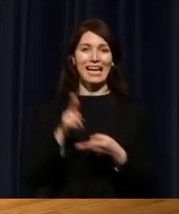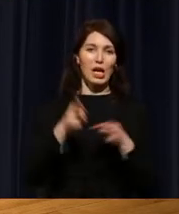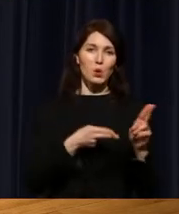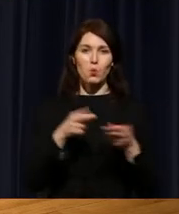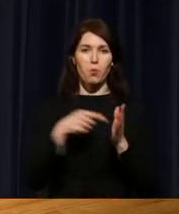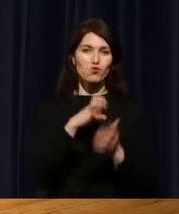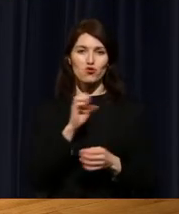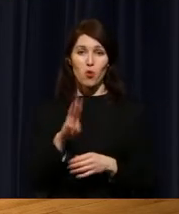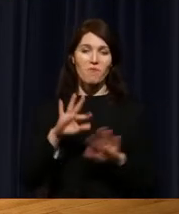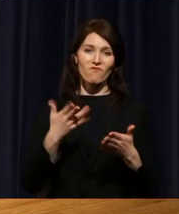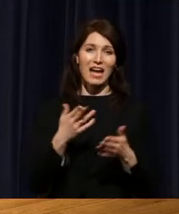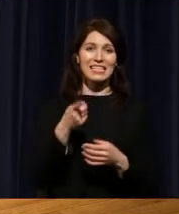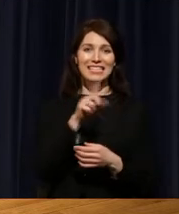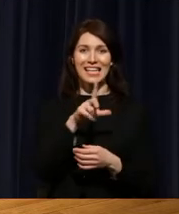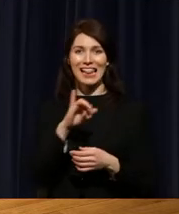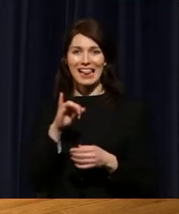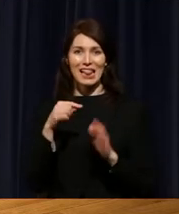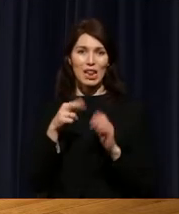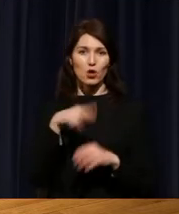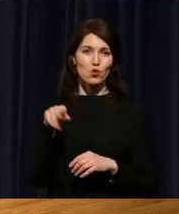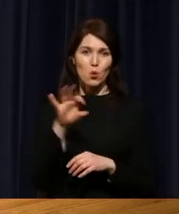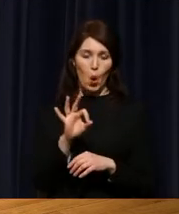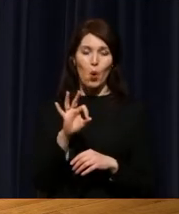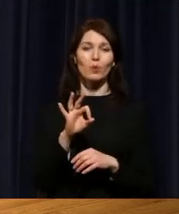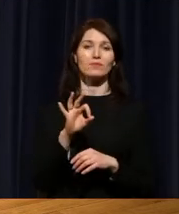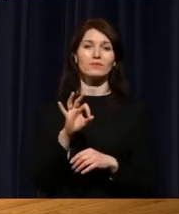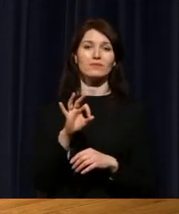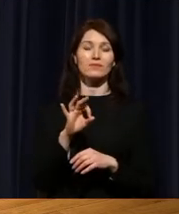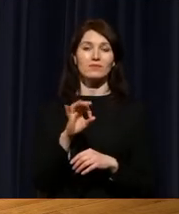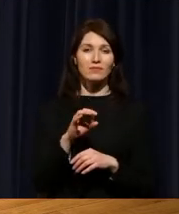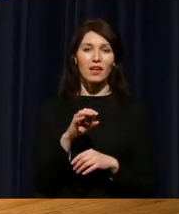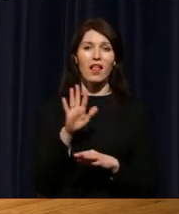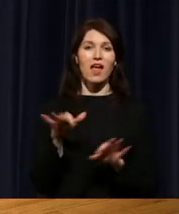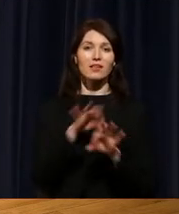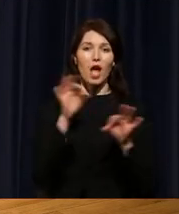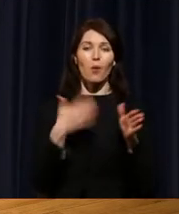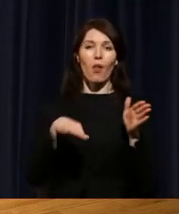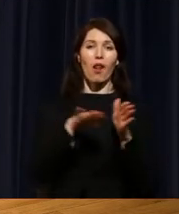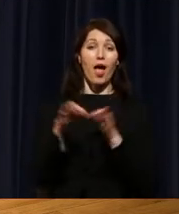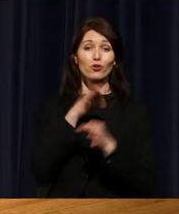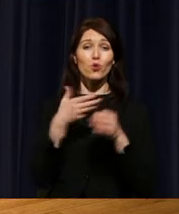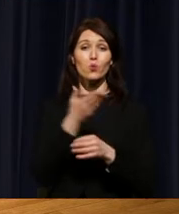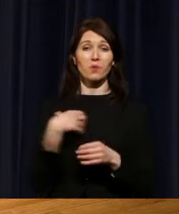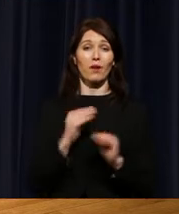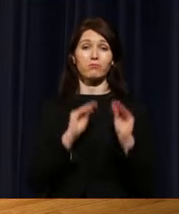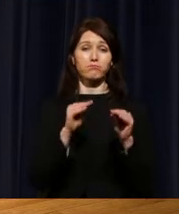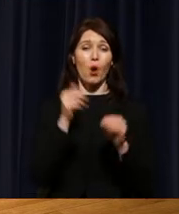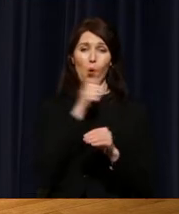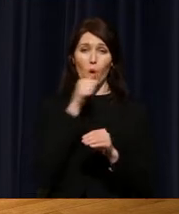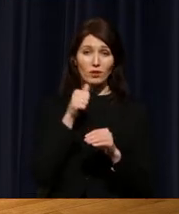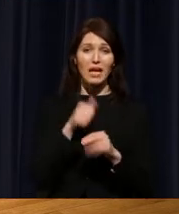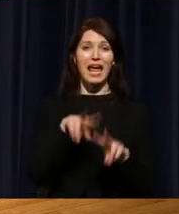slido.com vai arī sli.do. Nu, un tad, kā parasti pašā sākumā, lai pievienotos, jums ir jāievada kods. Nu, kods